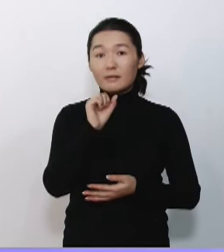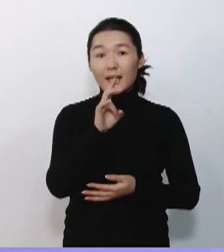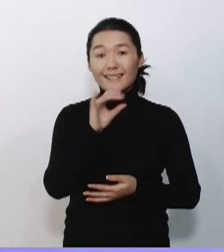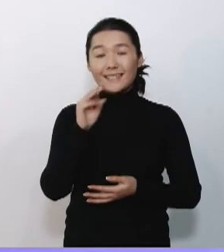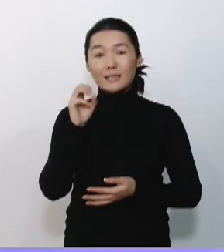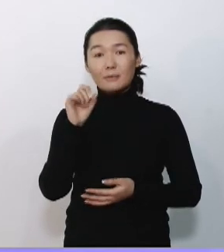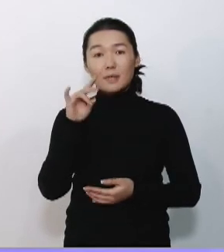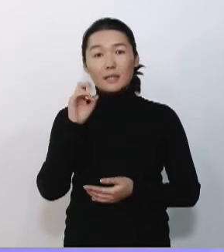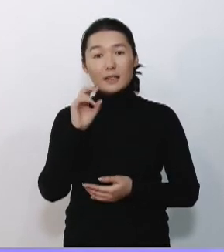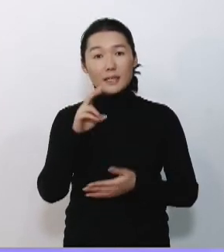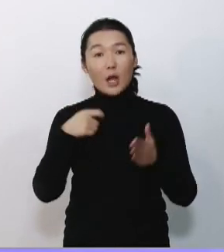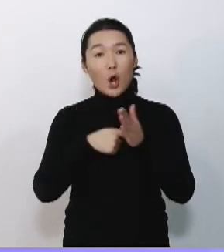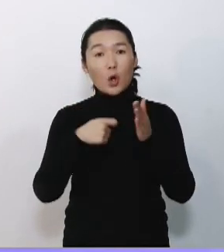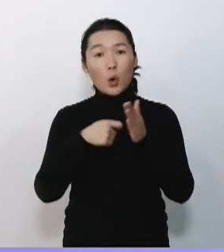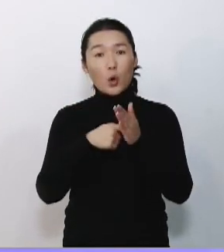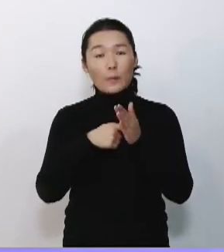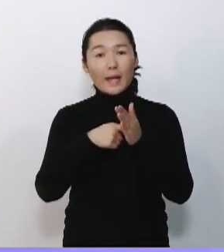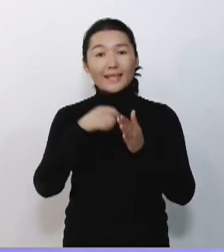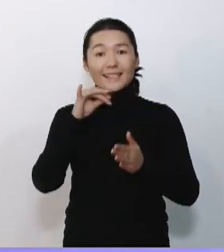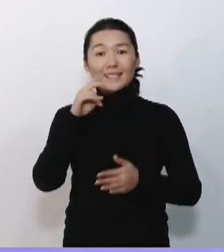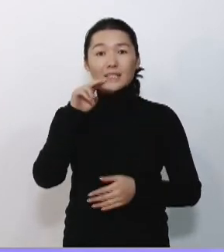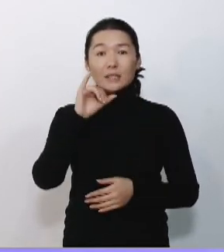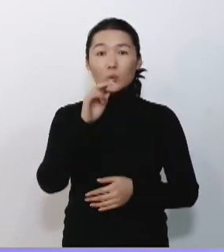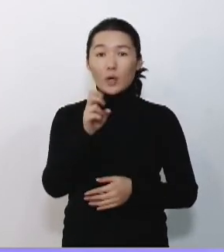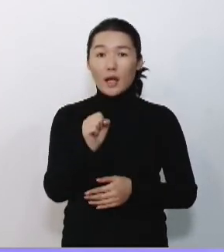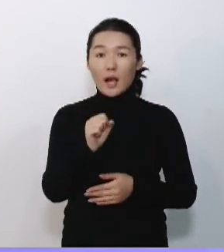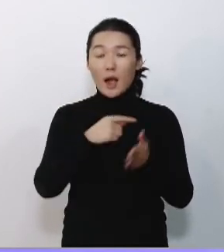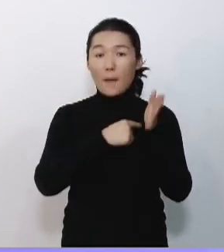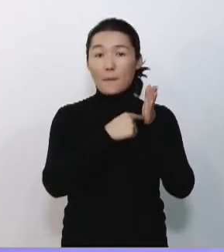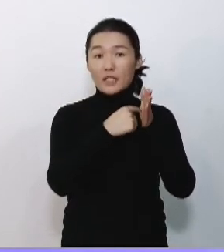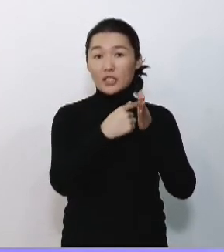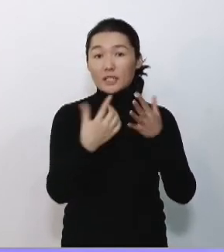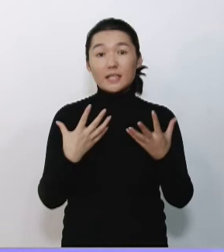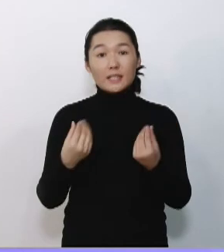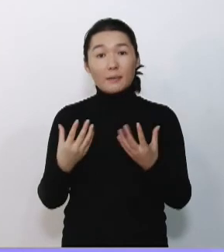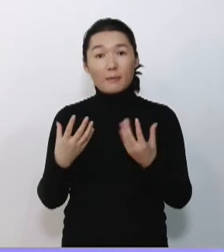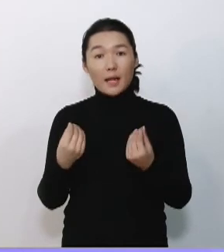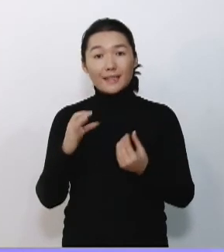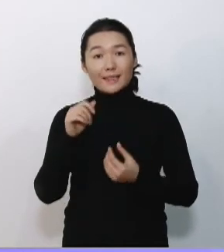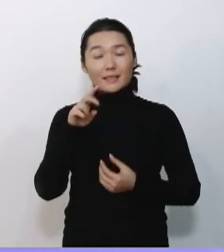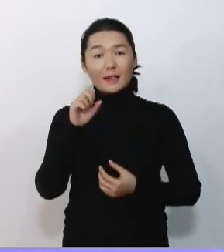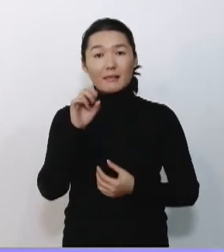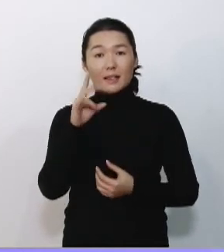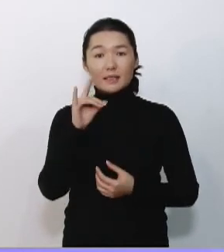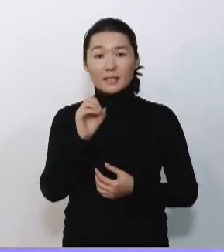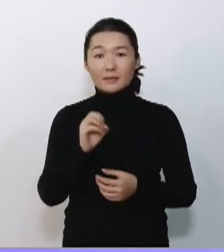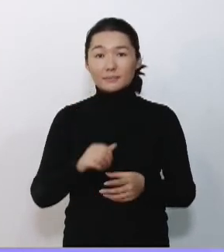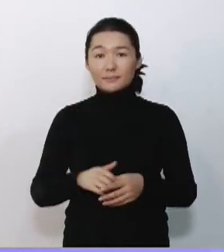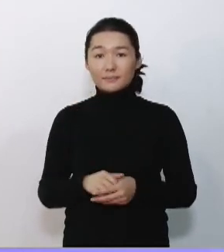Марлен кормят индюка. Подчеркните мягкие согласные.